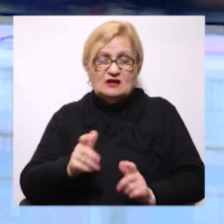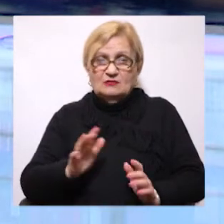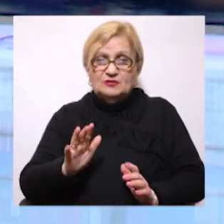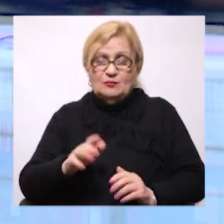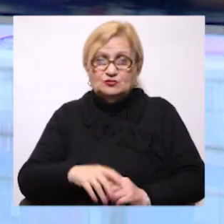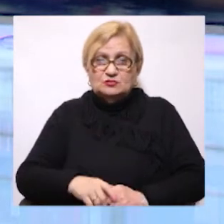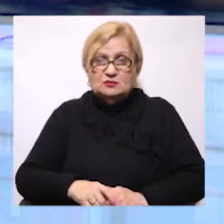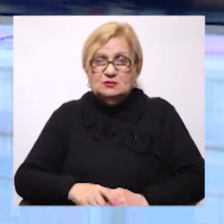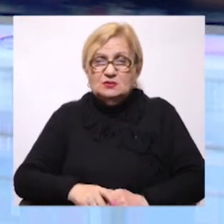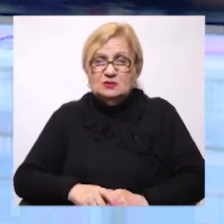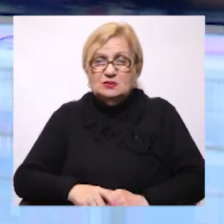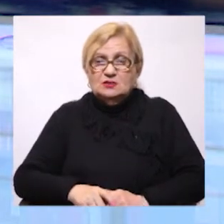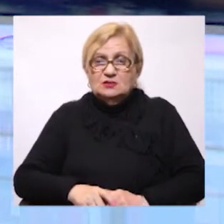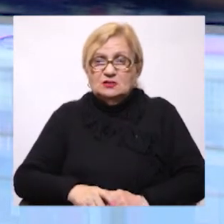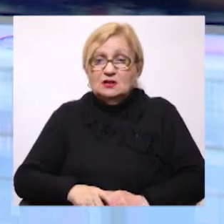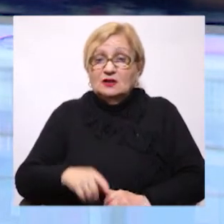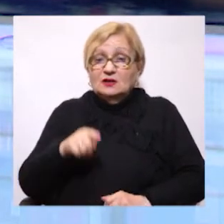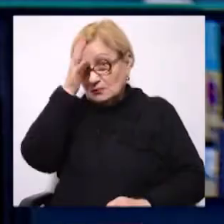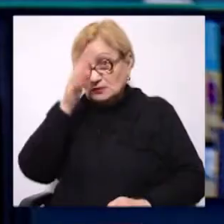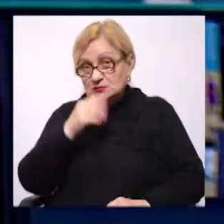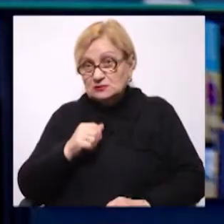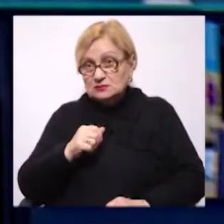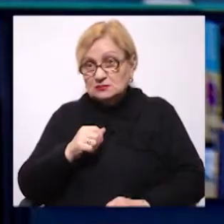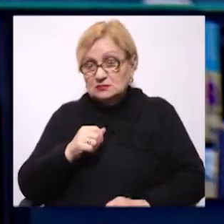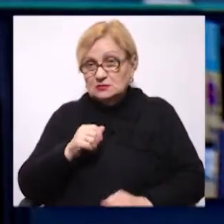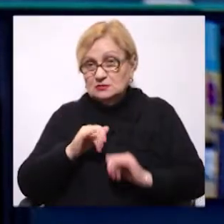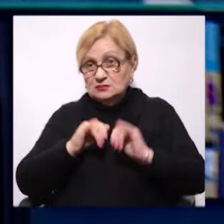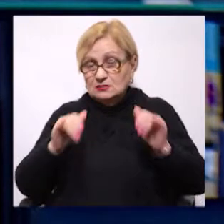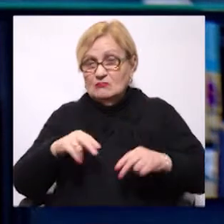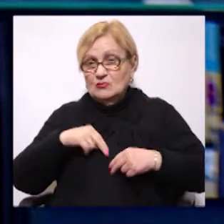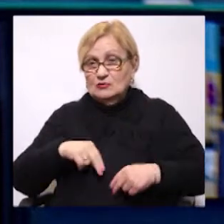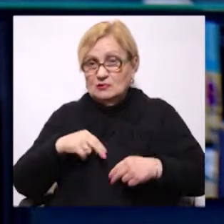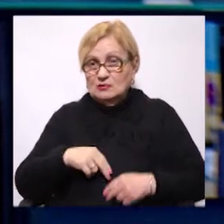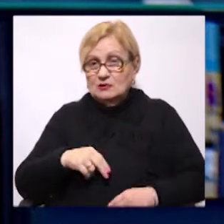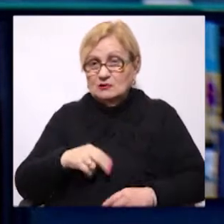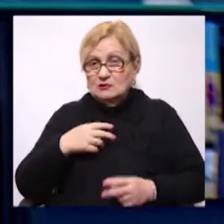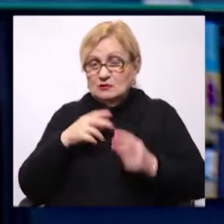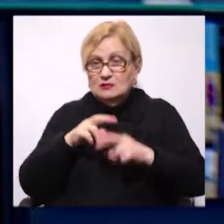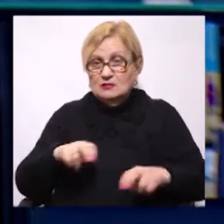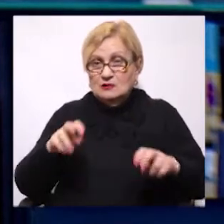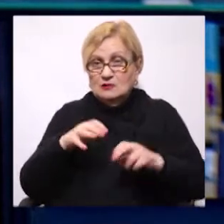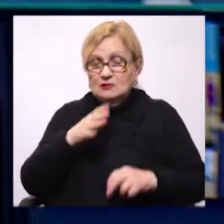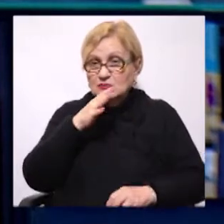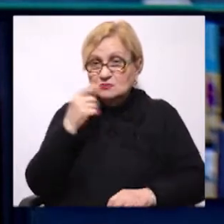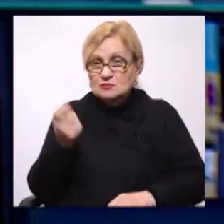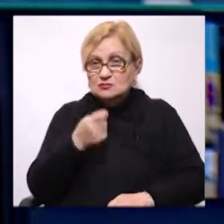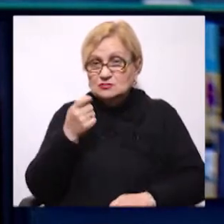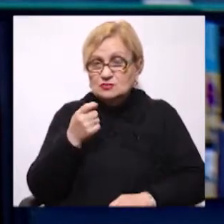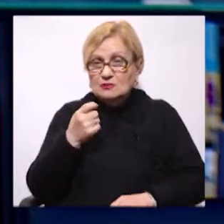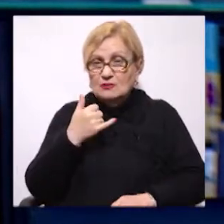ამ გაკვეთილზე ისე გამოვიდა, რომ ილიას განმანათლებლურ მოღვაწეობას განვიხილავთ, დრო ძალიან ცოტა მრჩება,